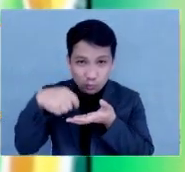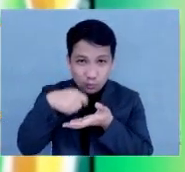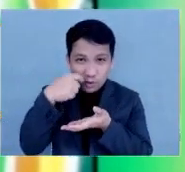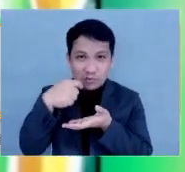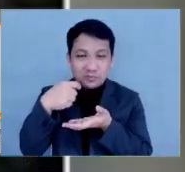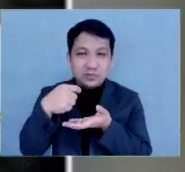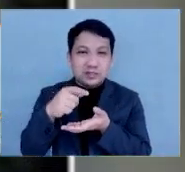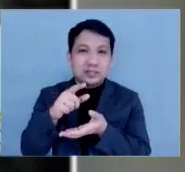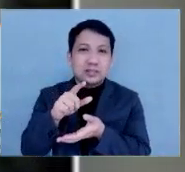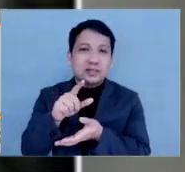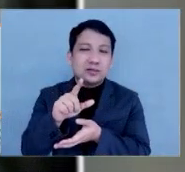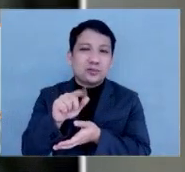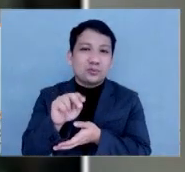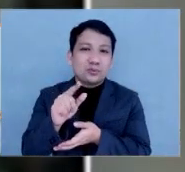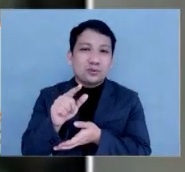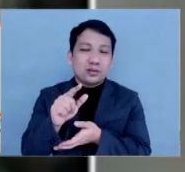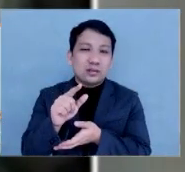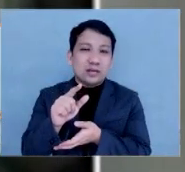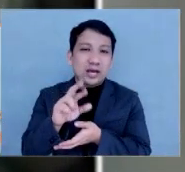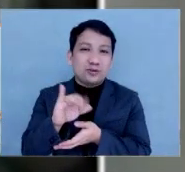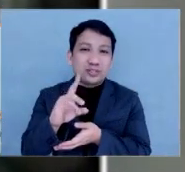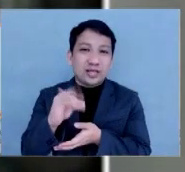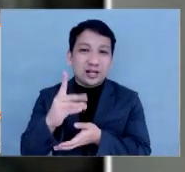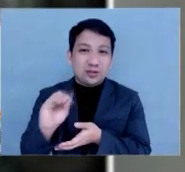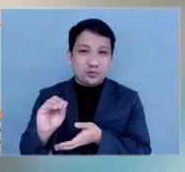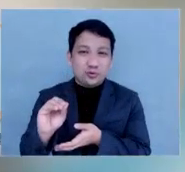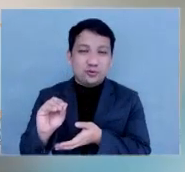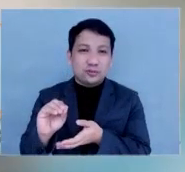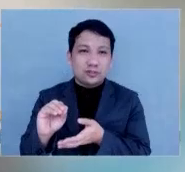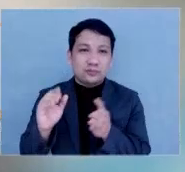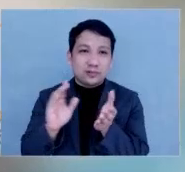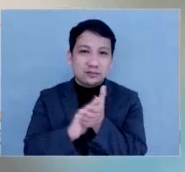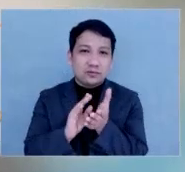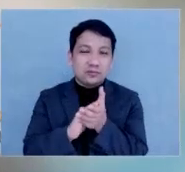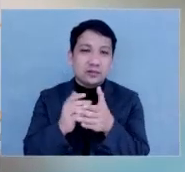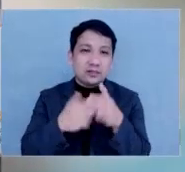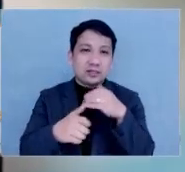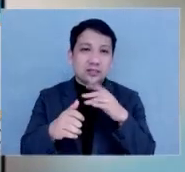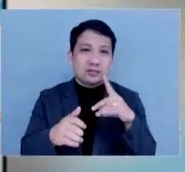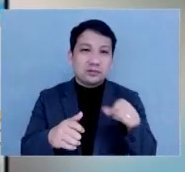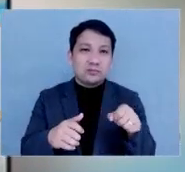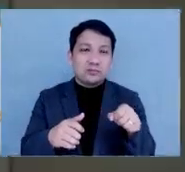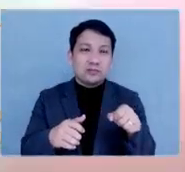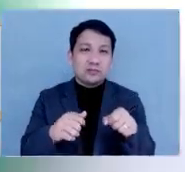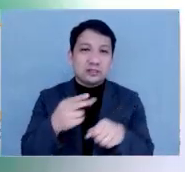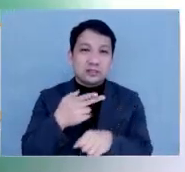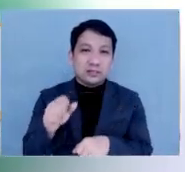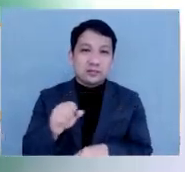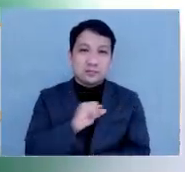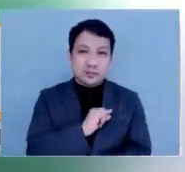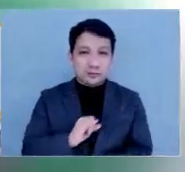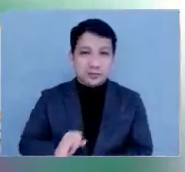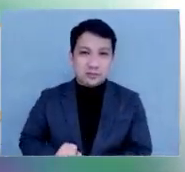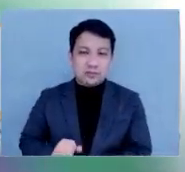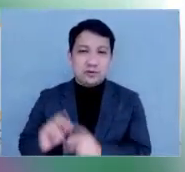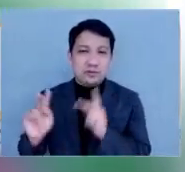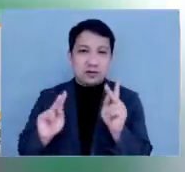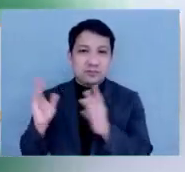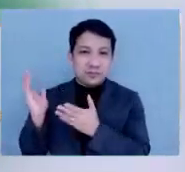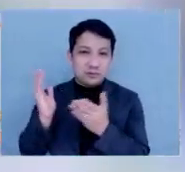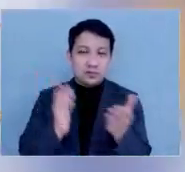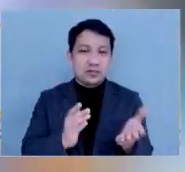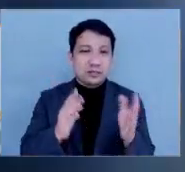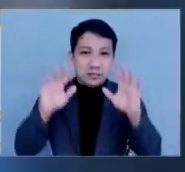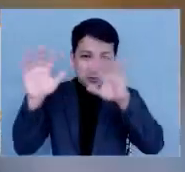caldo. Nananatili sa Dinapige Elementary School at Dinapige National High School ang mga inilikas na residente sa